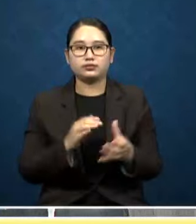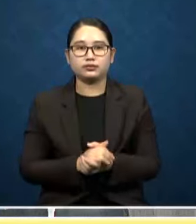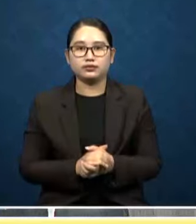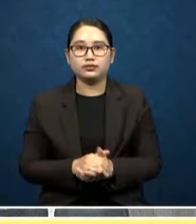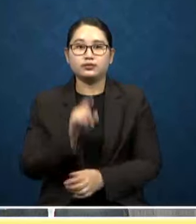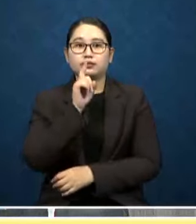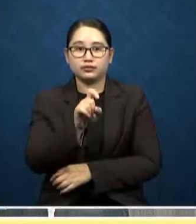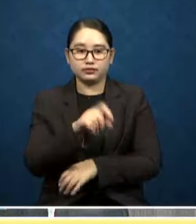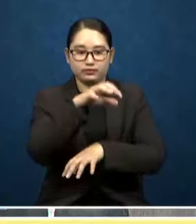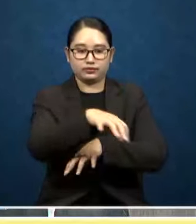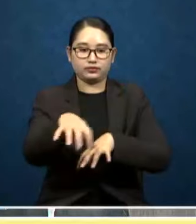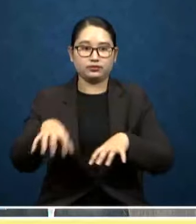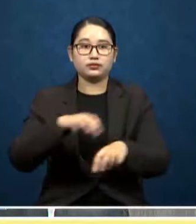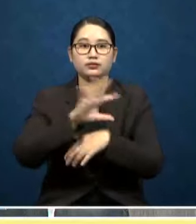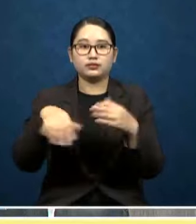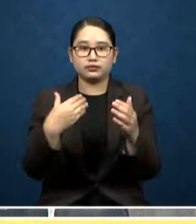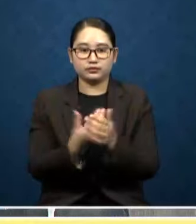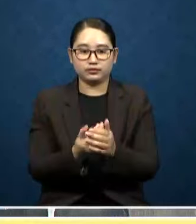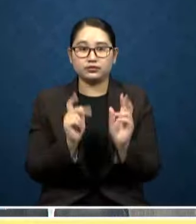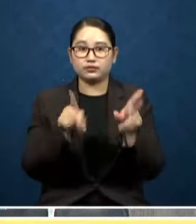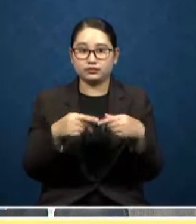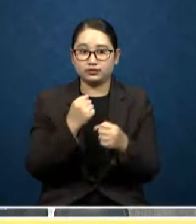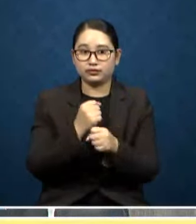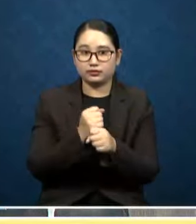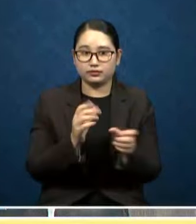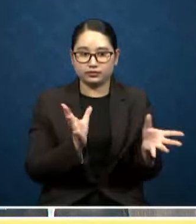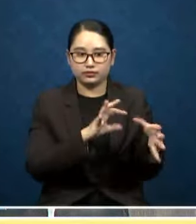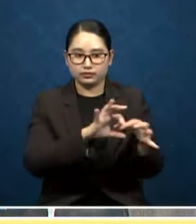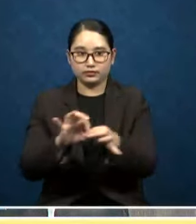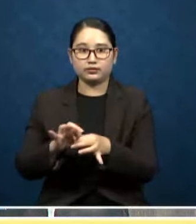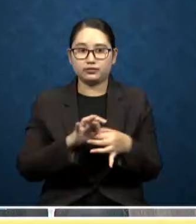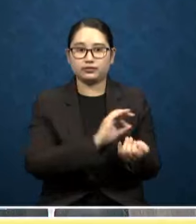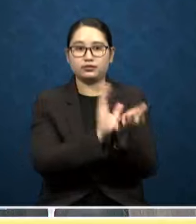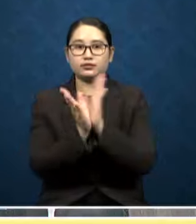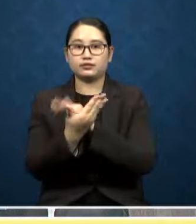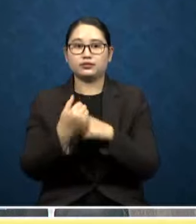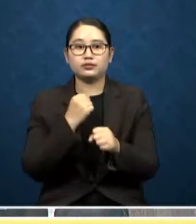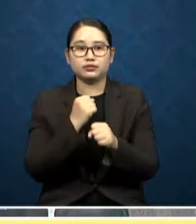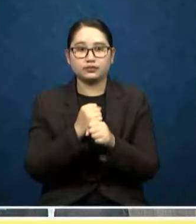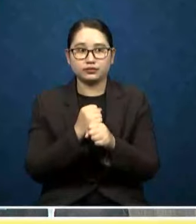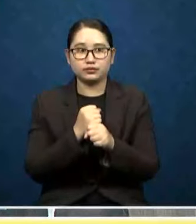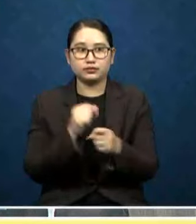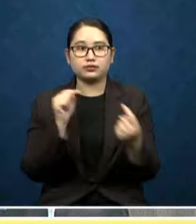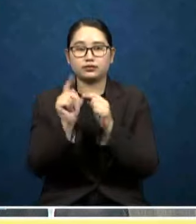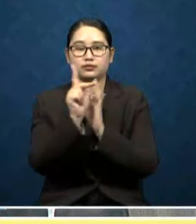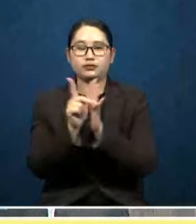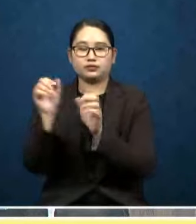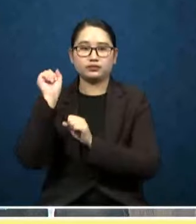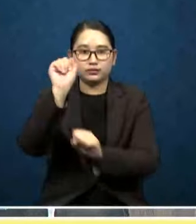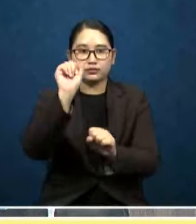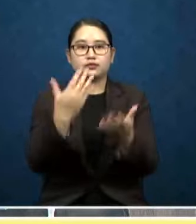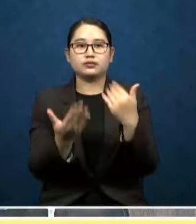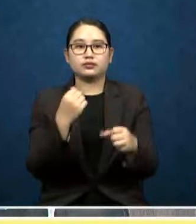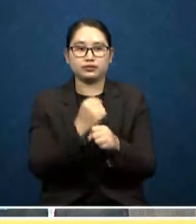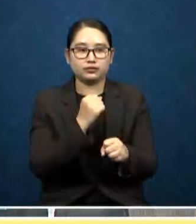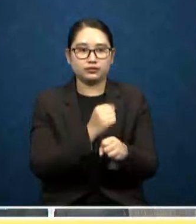ถามว่าหน่วยงานทั้งหมดเนี่ยเาเคยบูรณาการกันในการบังคับใช้กฎหมายหรือทำทุก